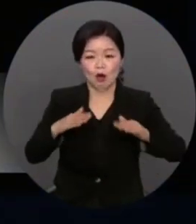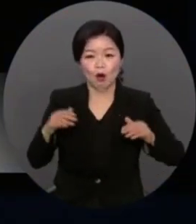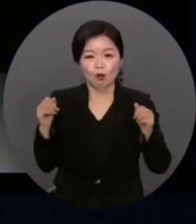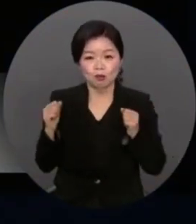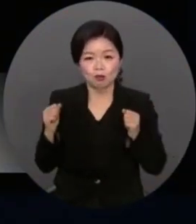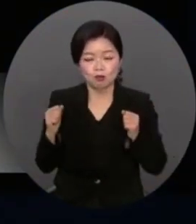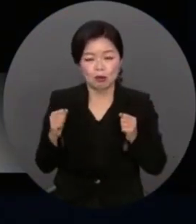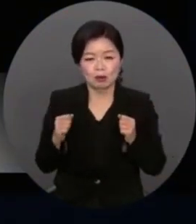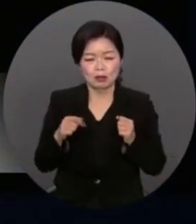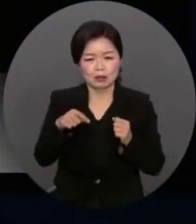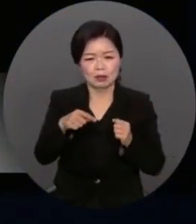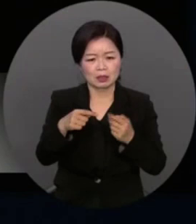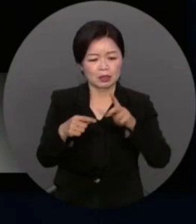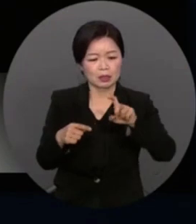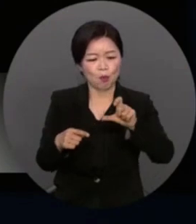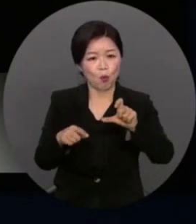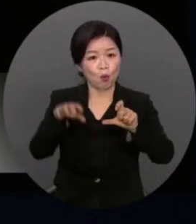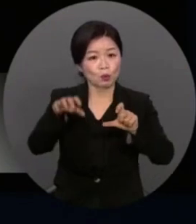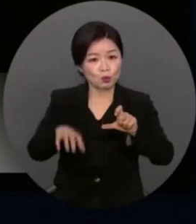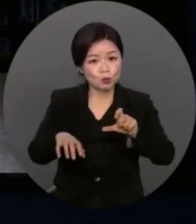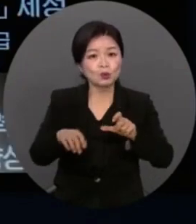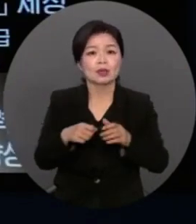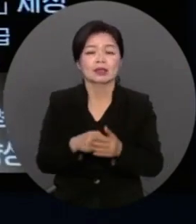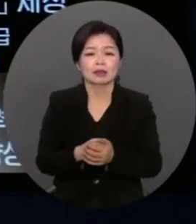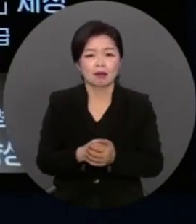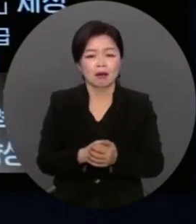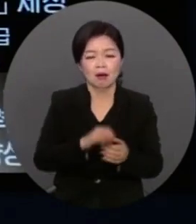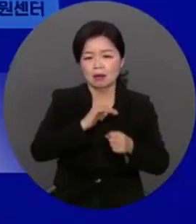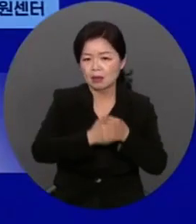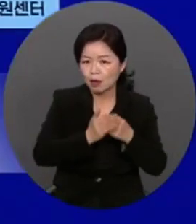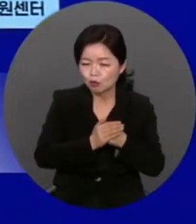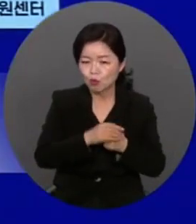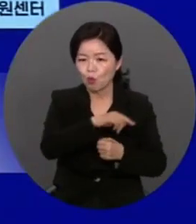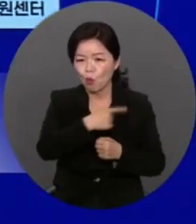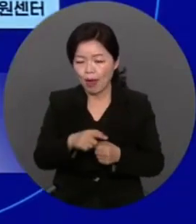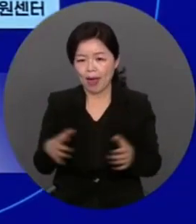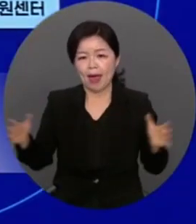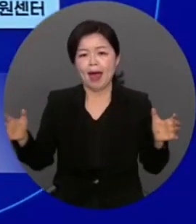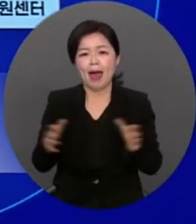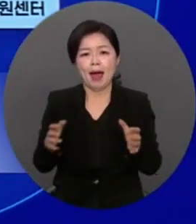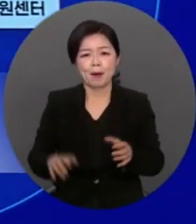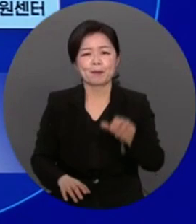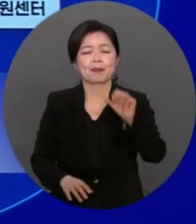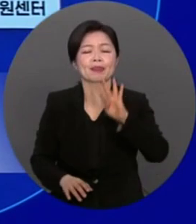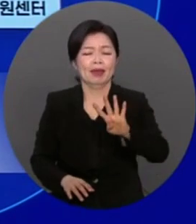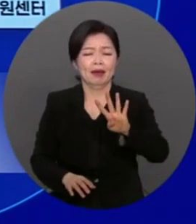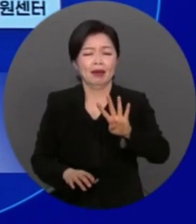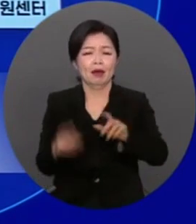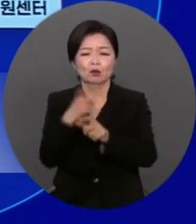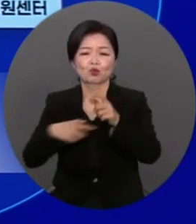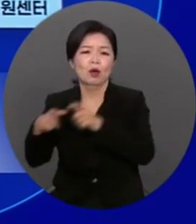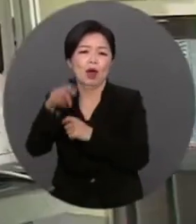15곳 중 광주처럼 미래차에 방점을 찍은 곳은 대구와 충남 천안 홍성, 전북 완주 등 4곳이 더